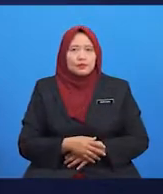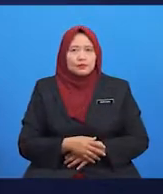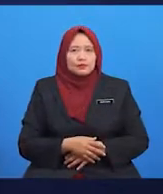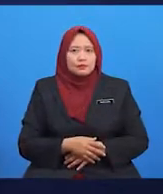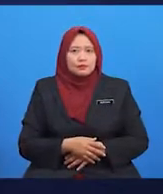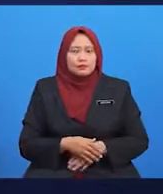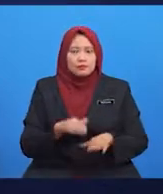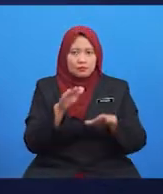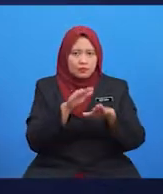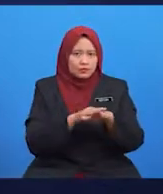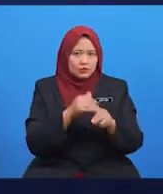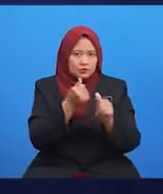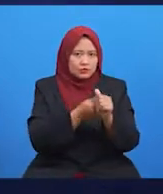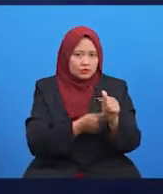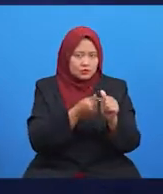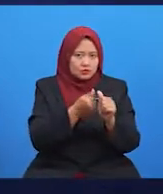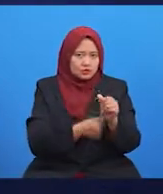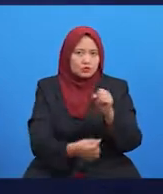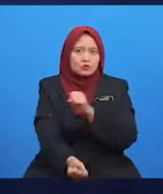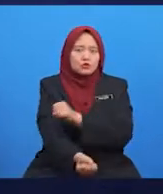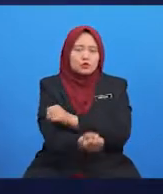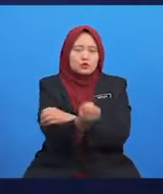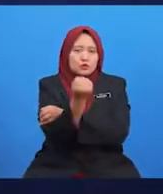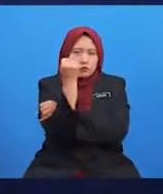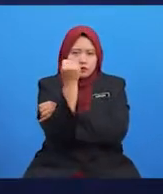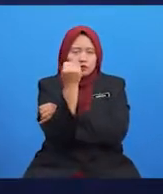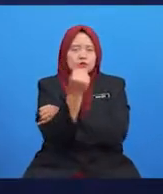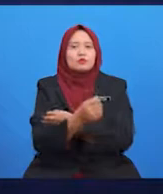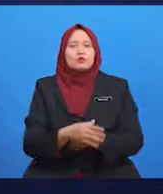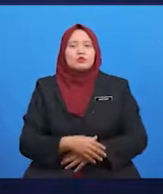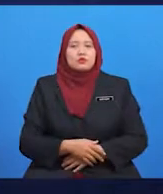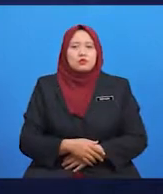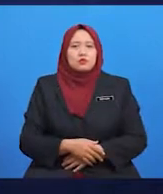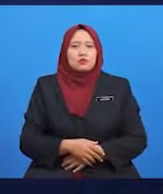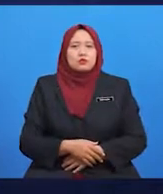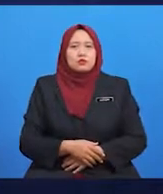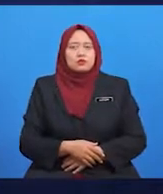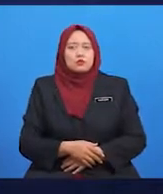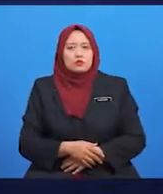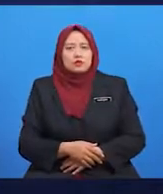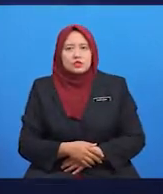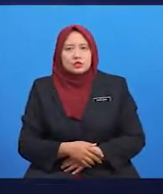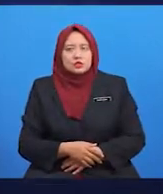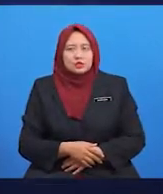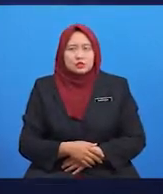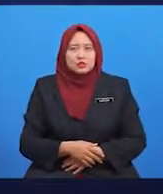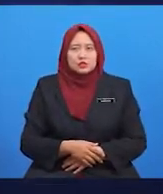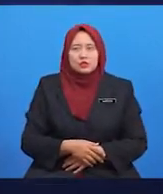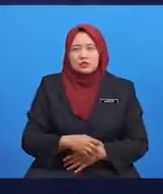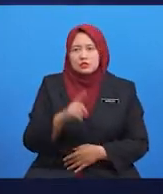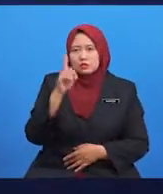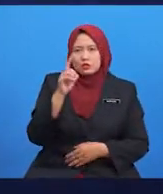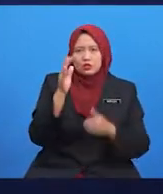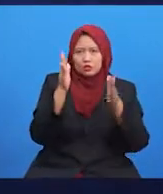pada setiap subuh ketika azan berkumandang di masjid, penyajak melihat seorang